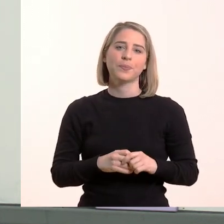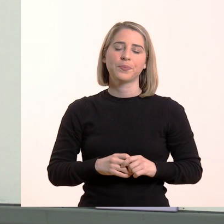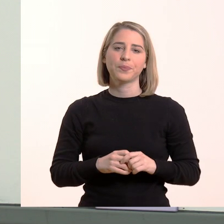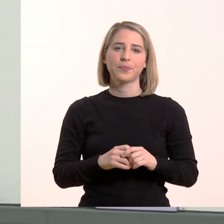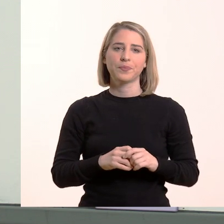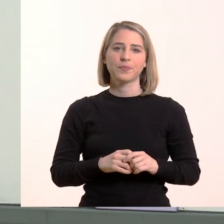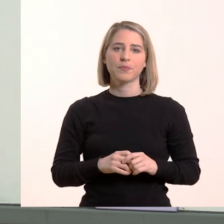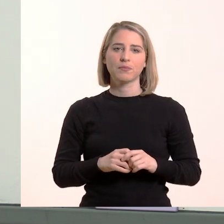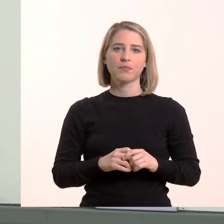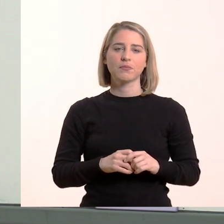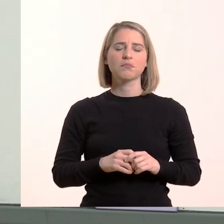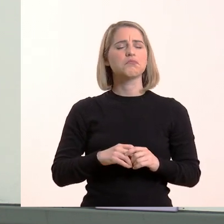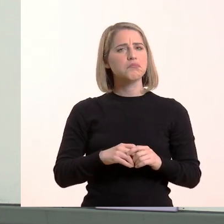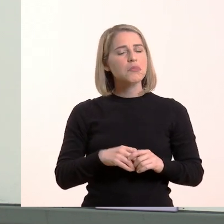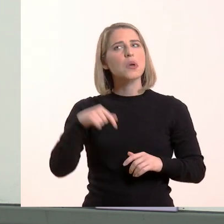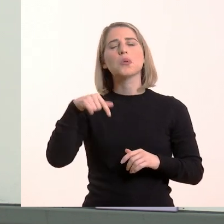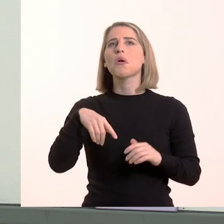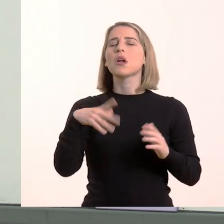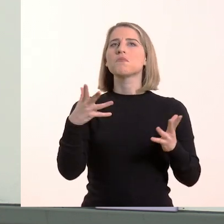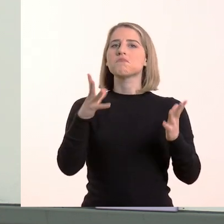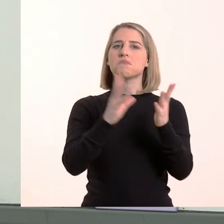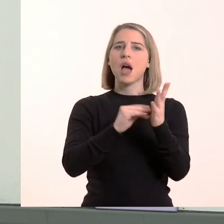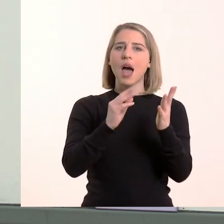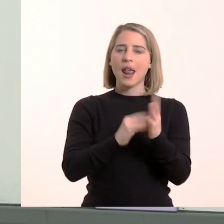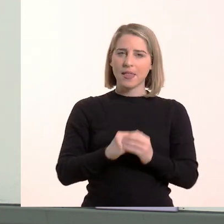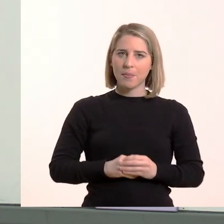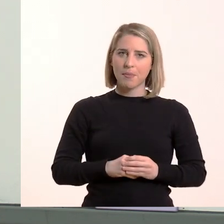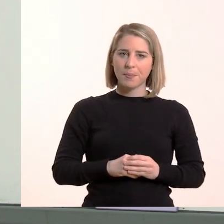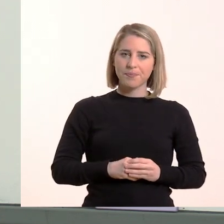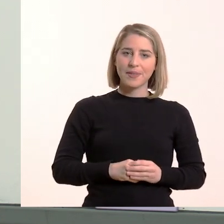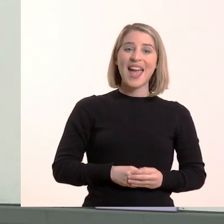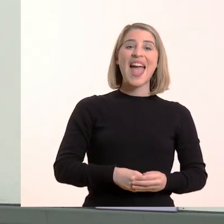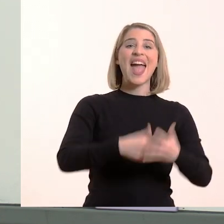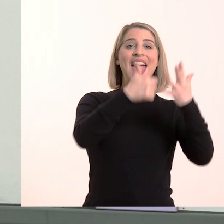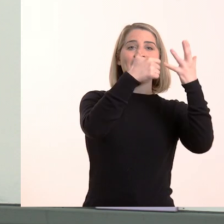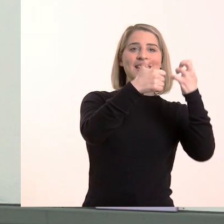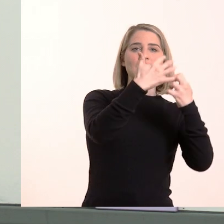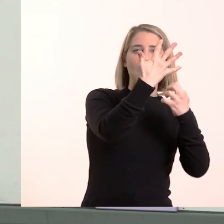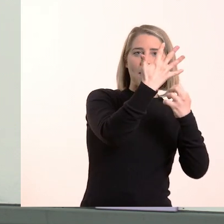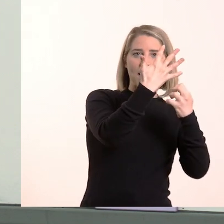Ας βάλουμε τώρα 65 επί 1000.